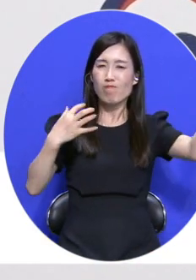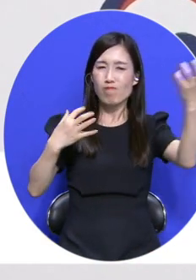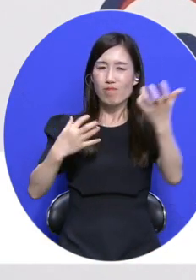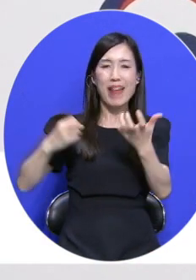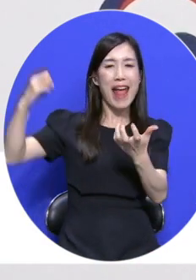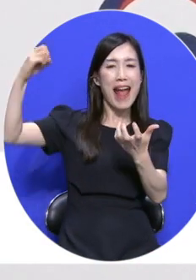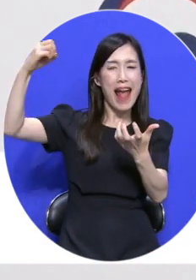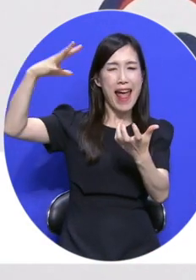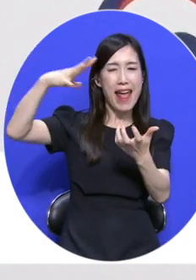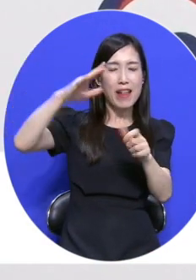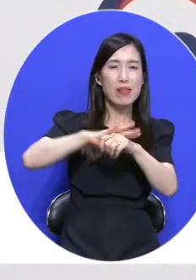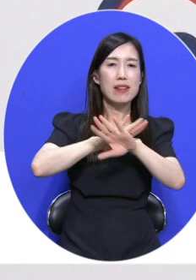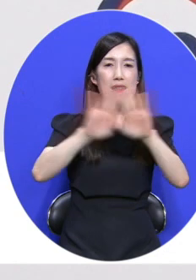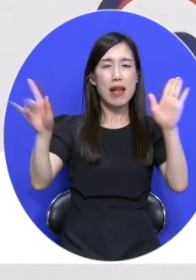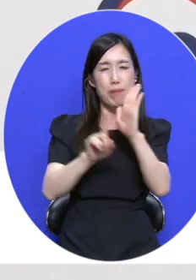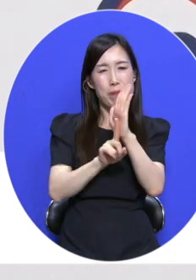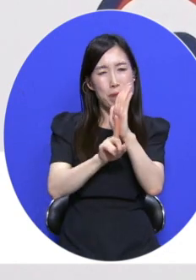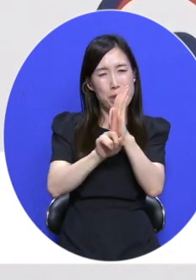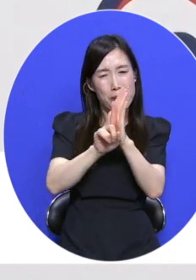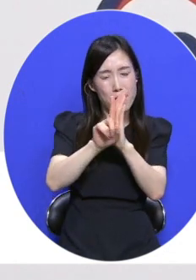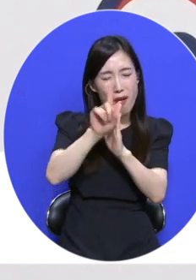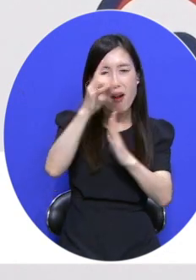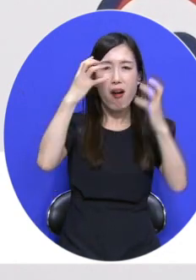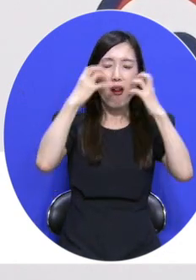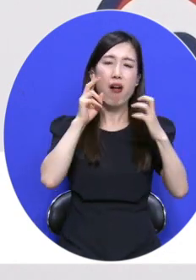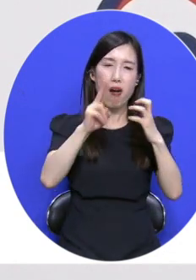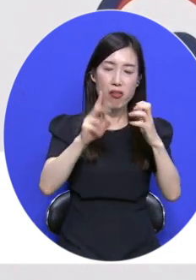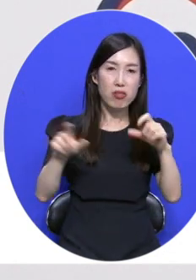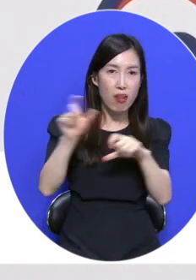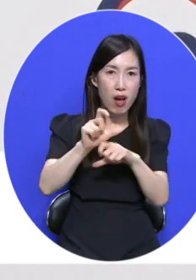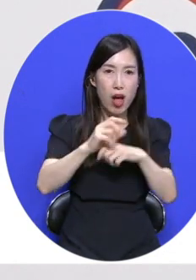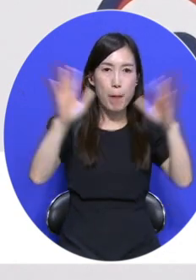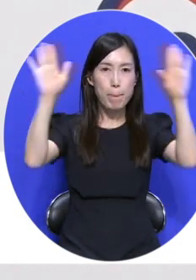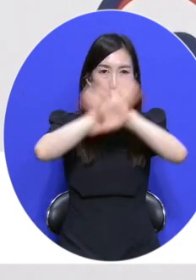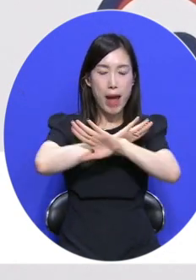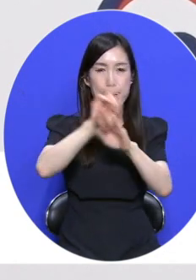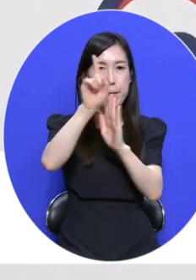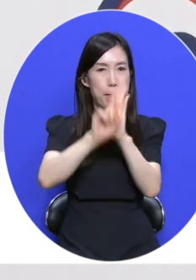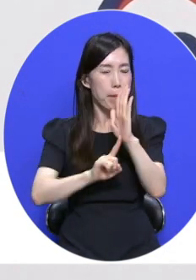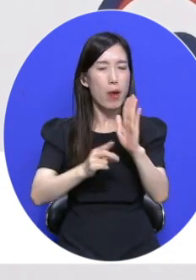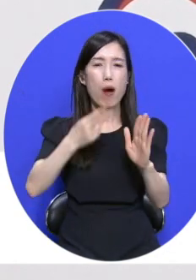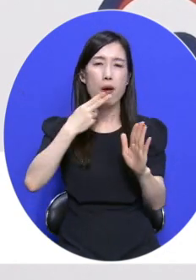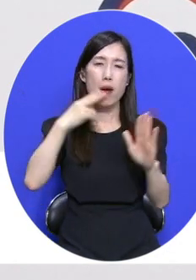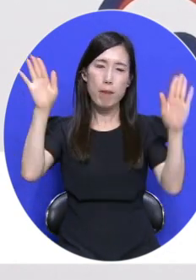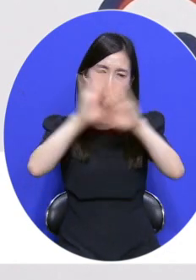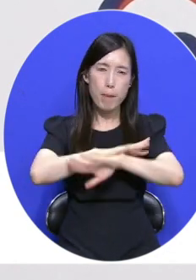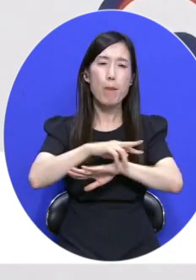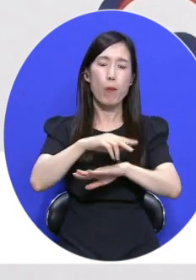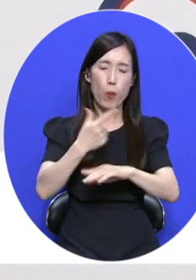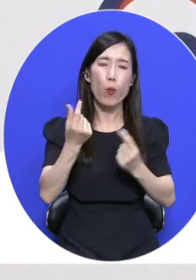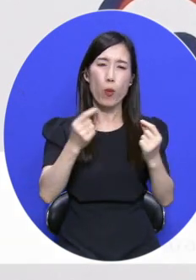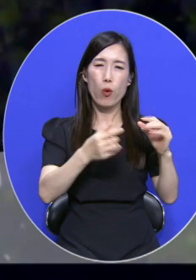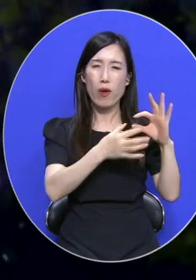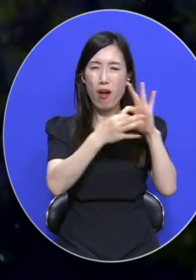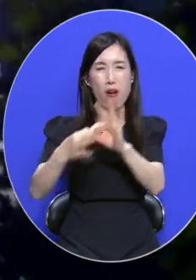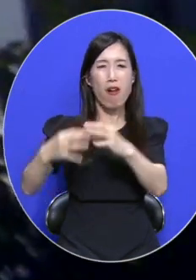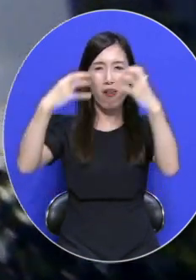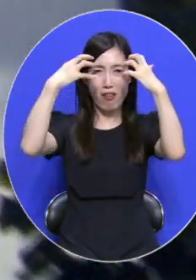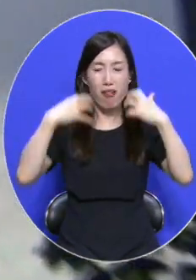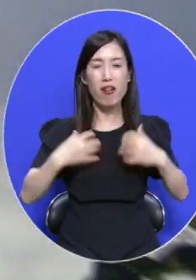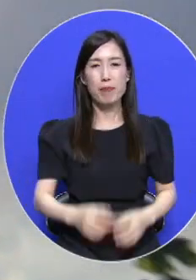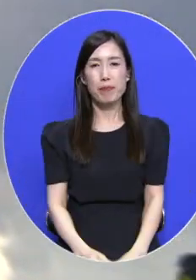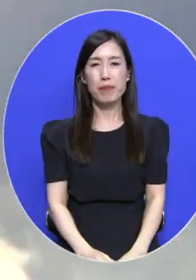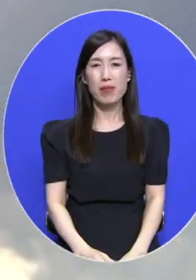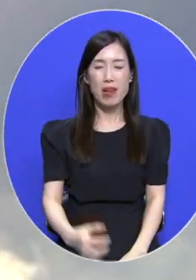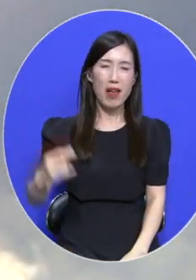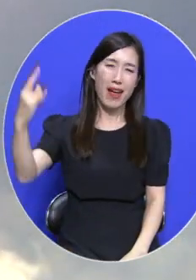의해 낮 기온이 올라 폭염이 그리고 밤 사이에 기온이 떨어지지 못해 열대야가 지속되겠습니다.